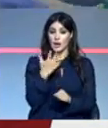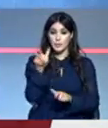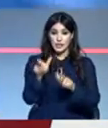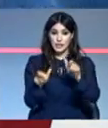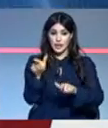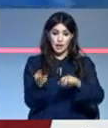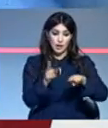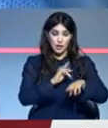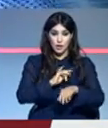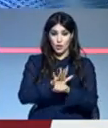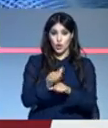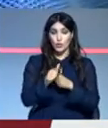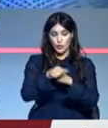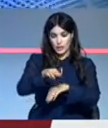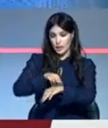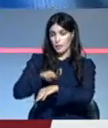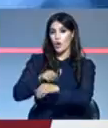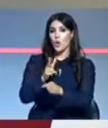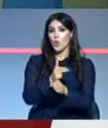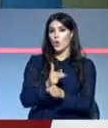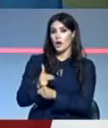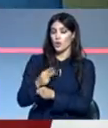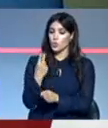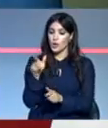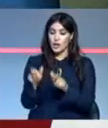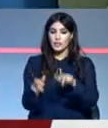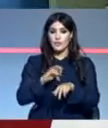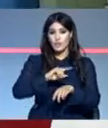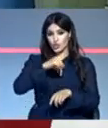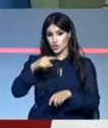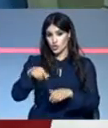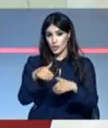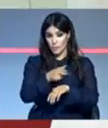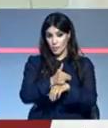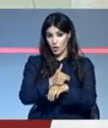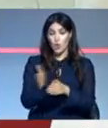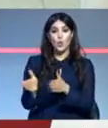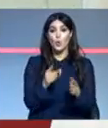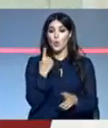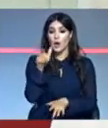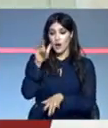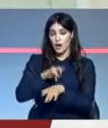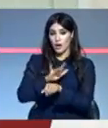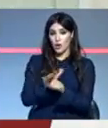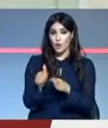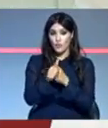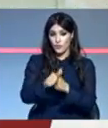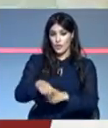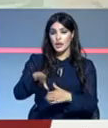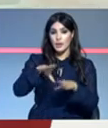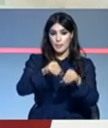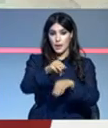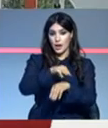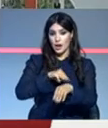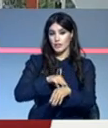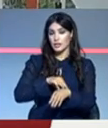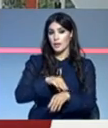واربع عصابات بكل من الشابه كبيره و اصابتين بالجنه و سيدي علوان واصابه واحده بدائرتي المهديه اولاد